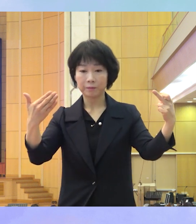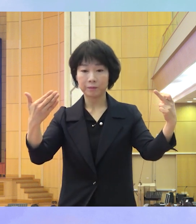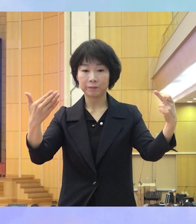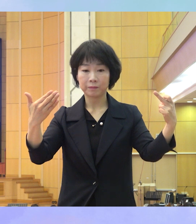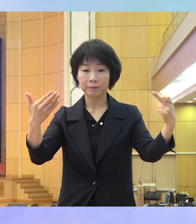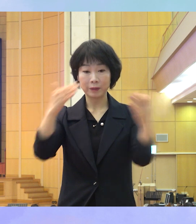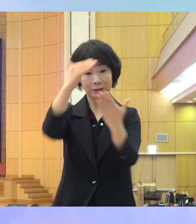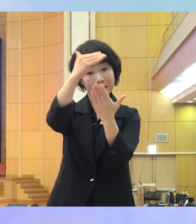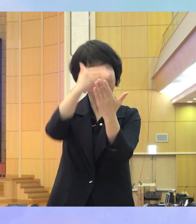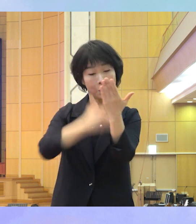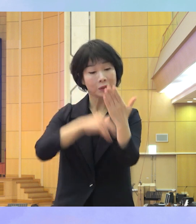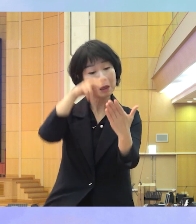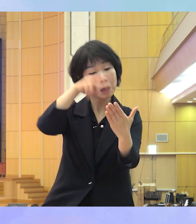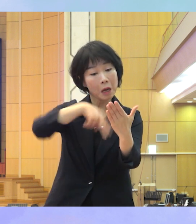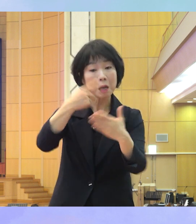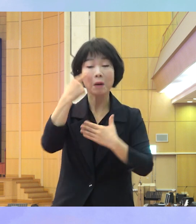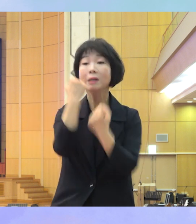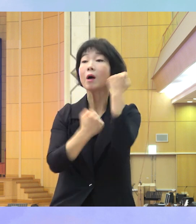957페이지입니다.